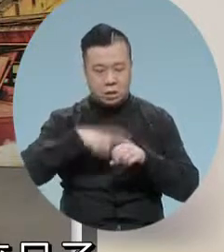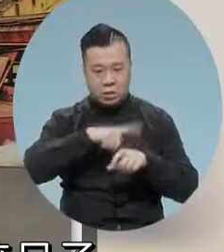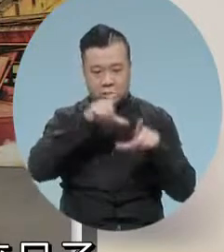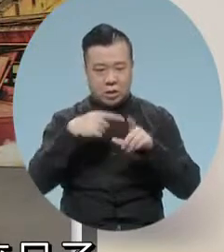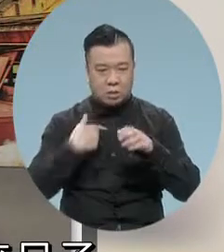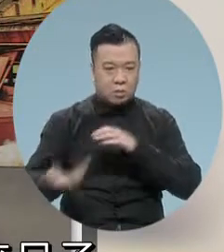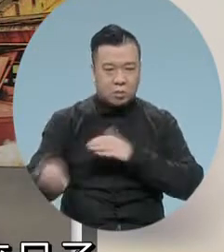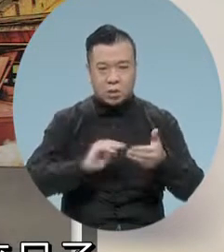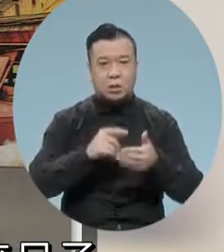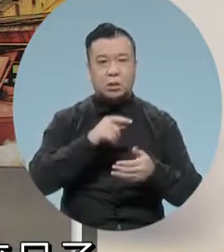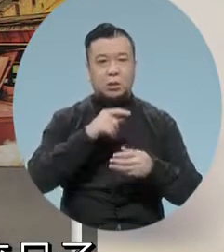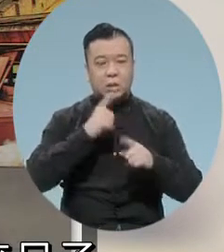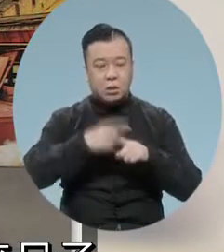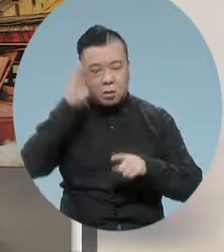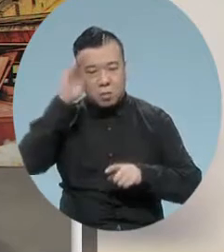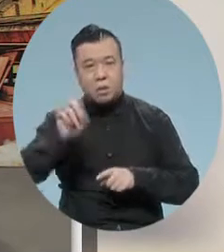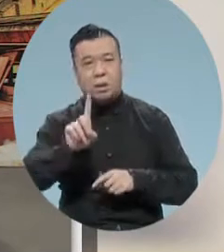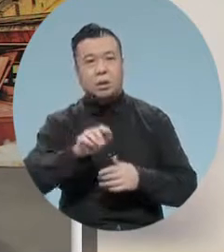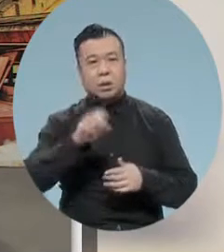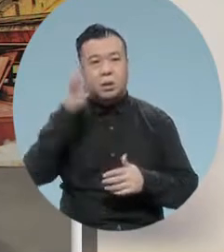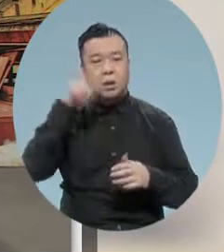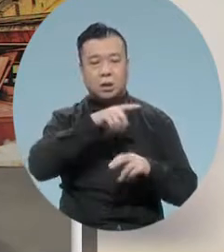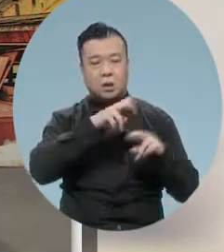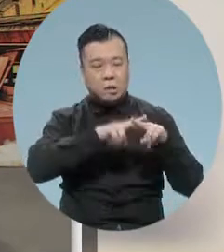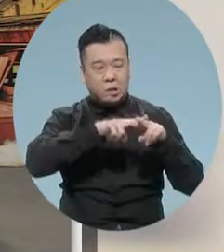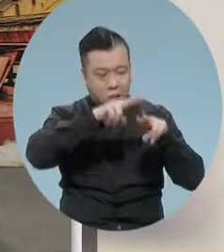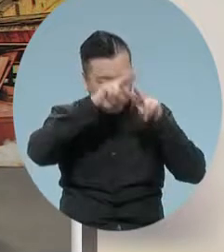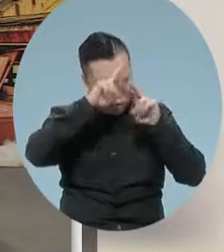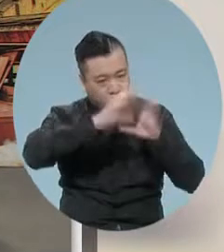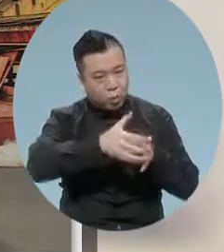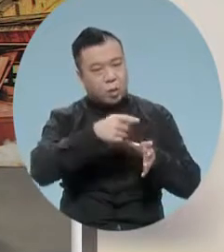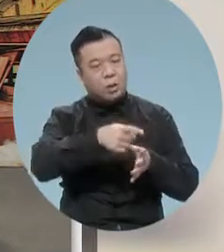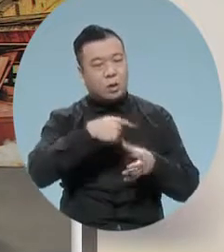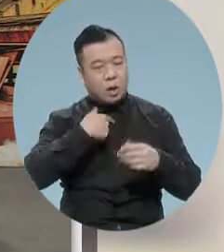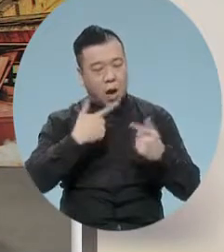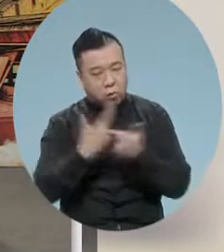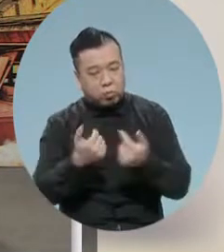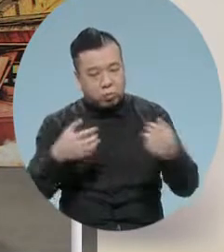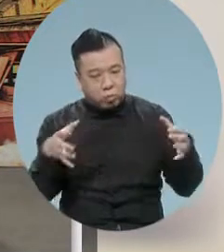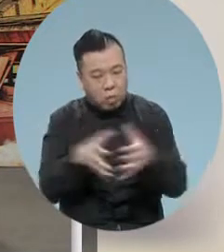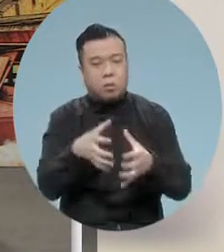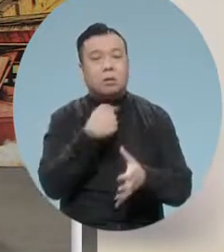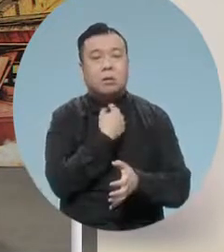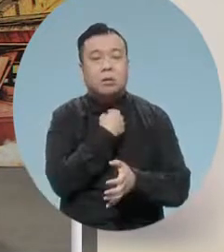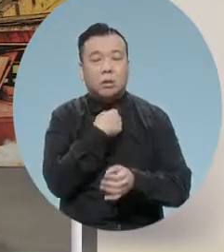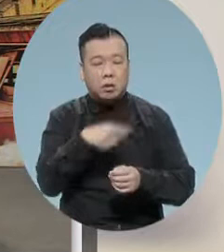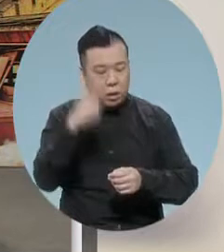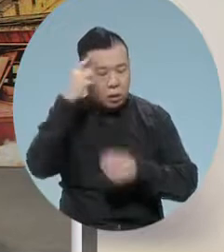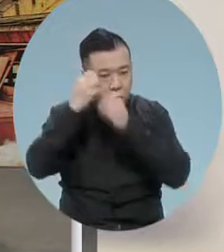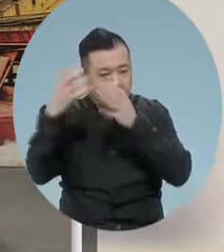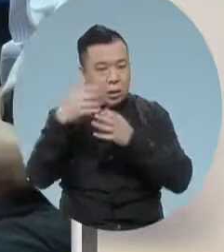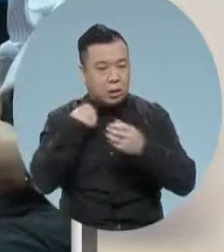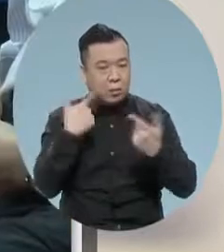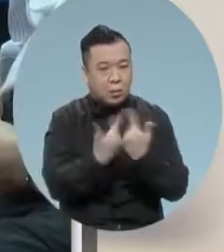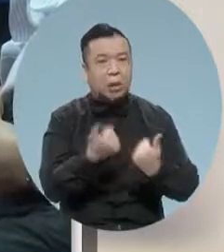哋如果真係想希望可以未來日子咧，同黨同國家嘅融合更加好嘅話咧，呢、這個意識形態上嘅一個認識係必